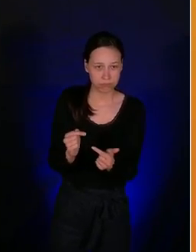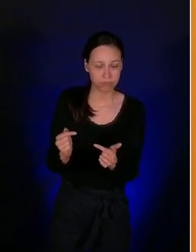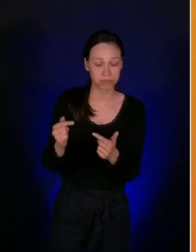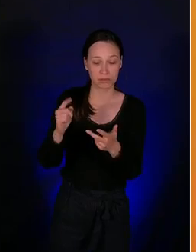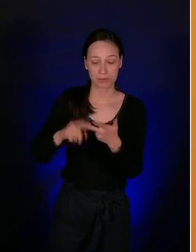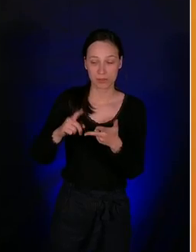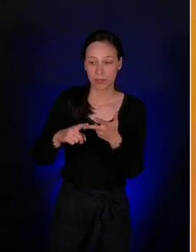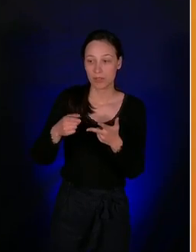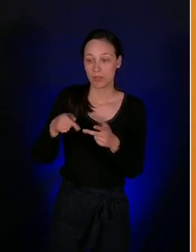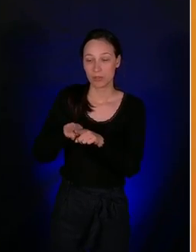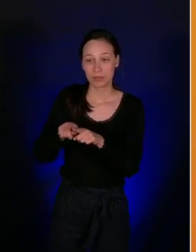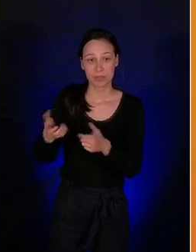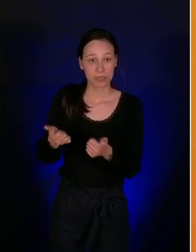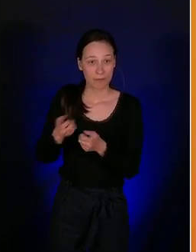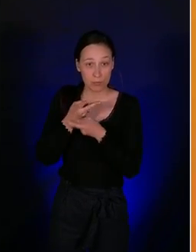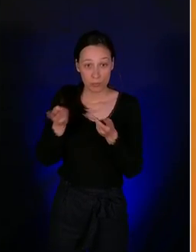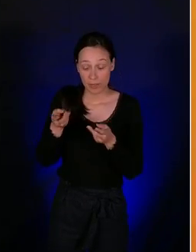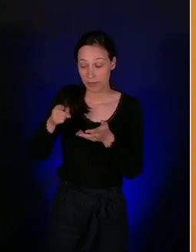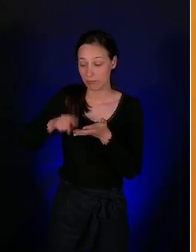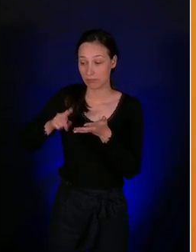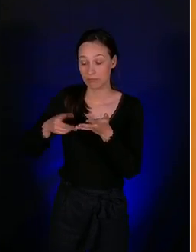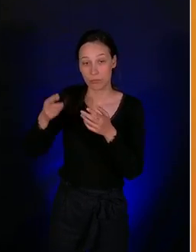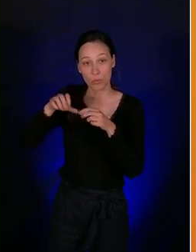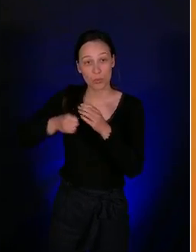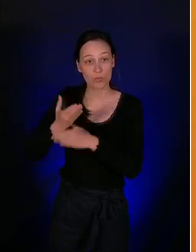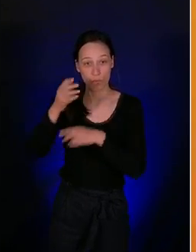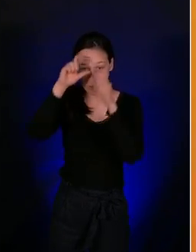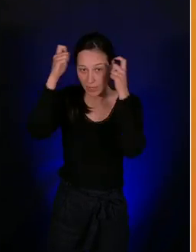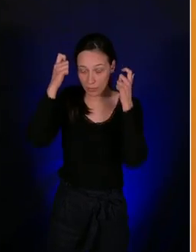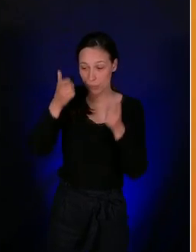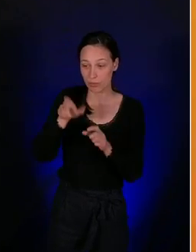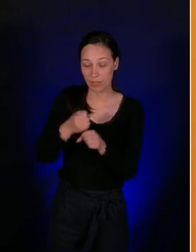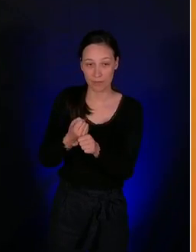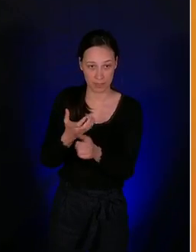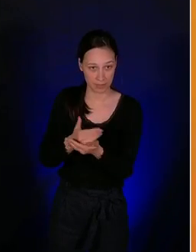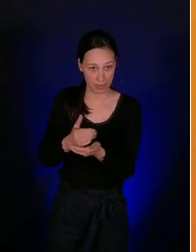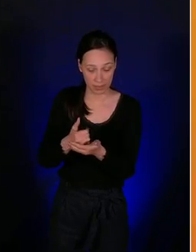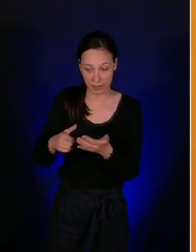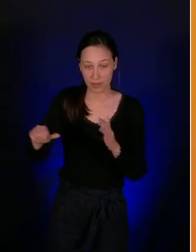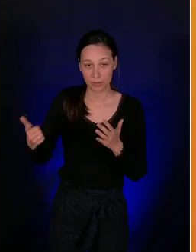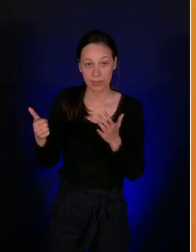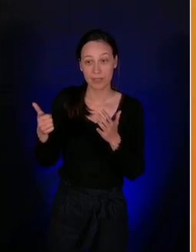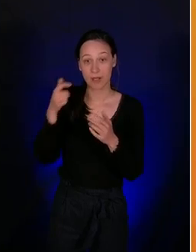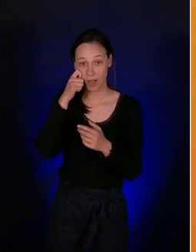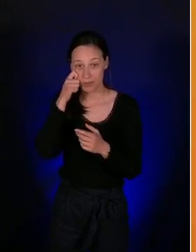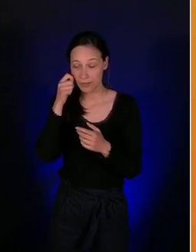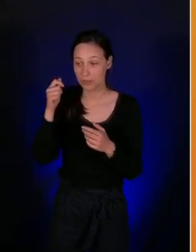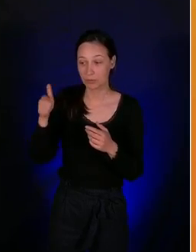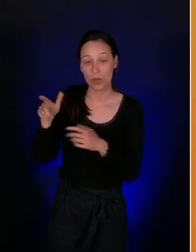les services publics, le nouveau statut du travail salarié, le racisme, l'environnement et les enjeux industriels.